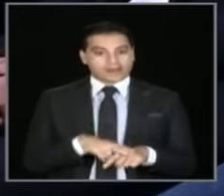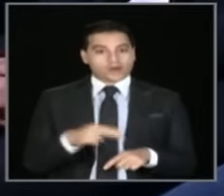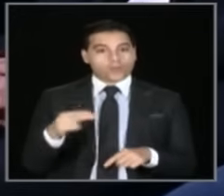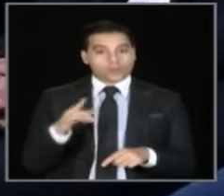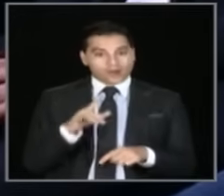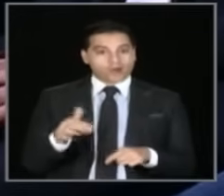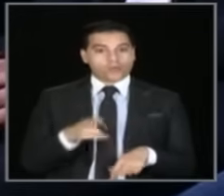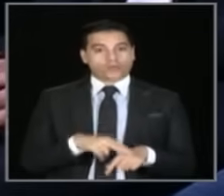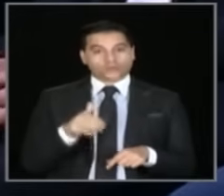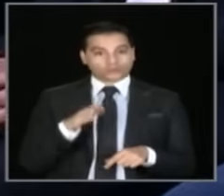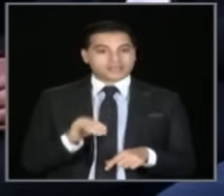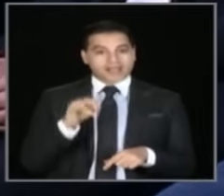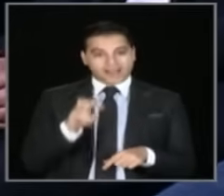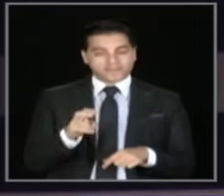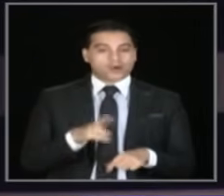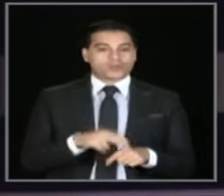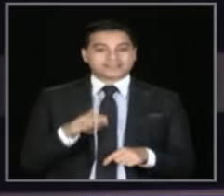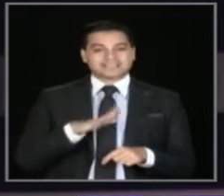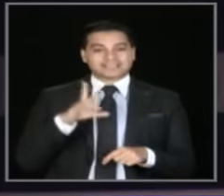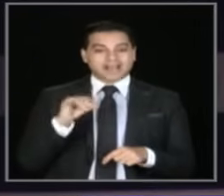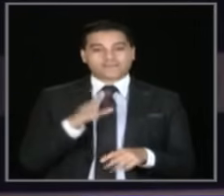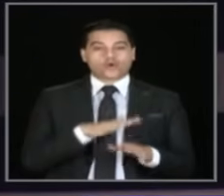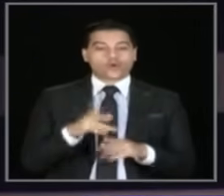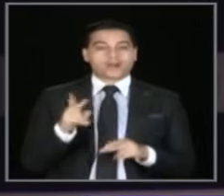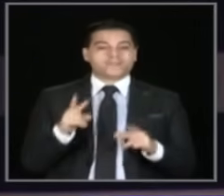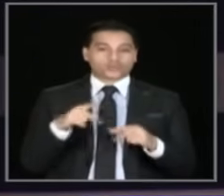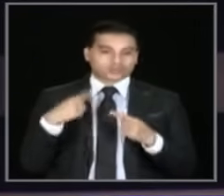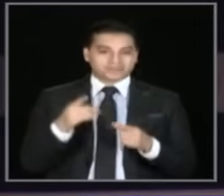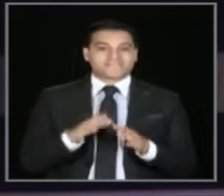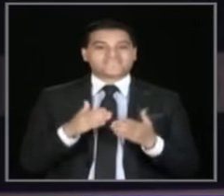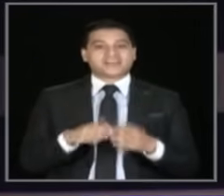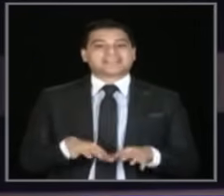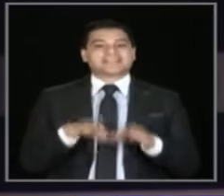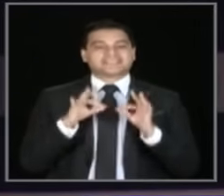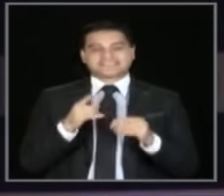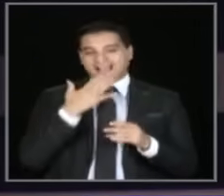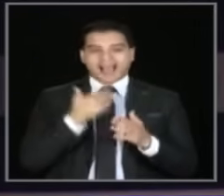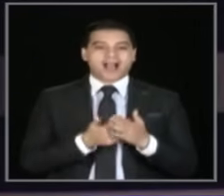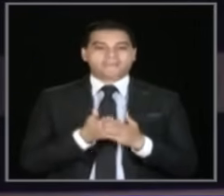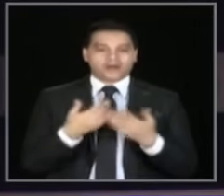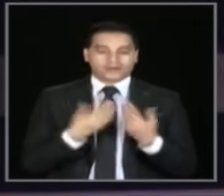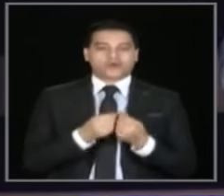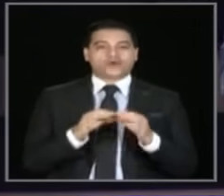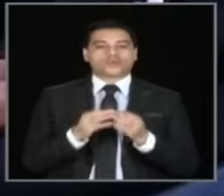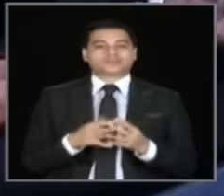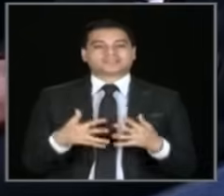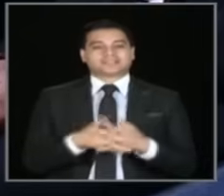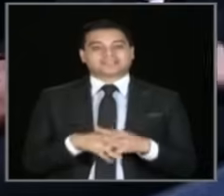وعلي واسامه واسلام. بص بقى كل موسم بيبقى عندك فريق جديد ودي احلى حاجه. كل موسم تبقى